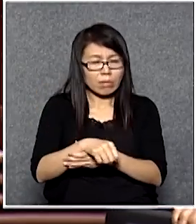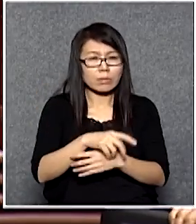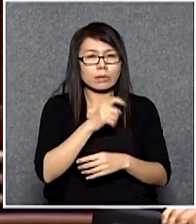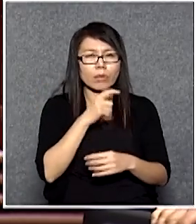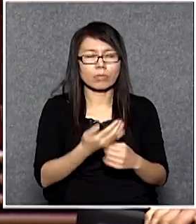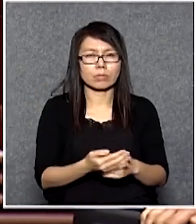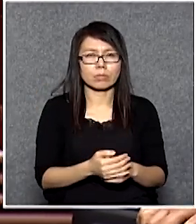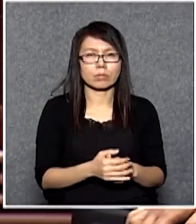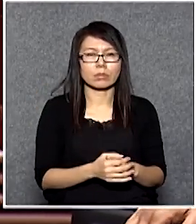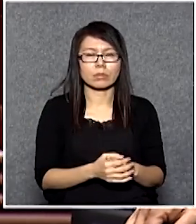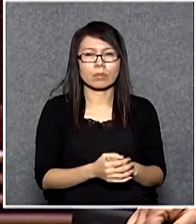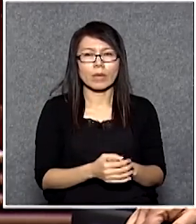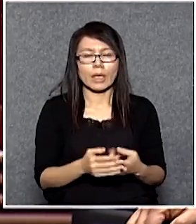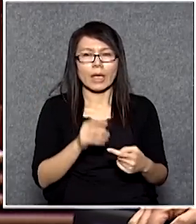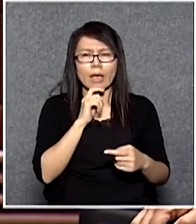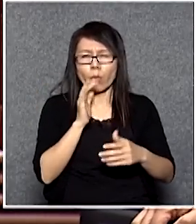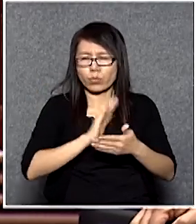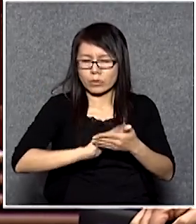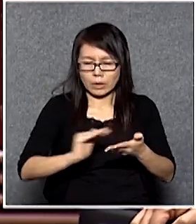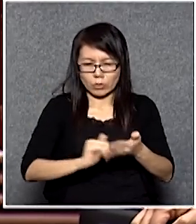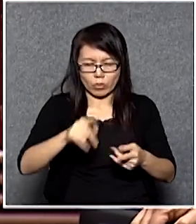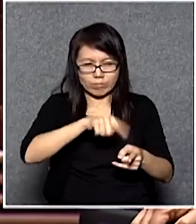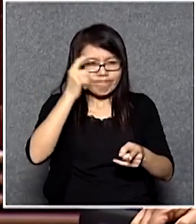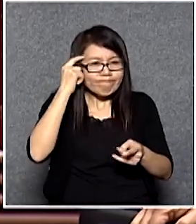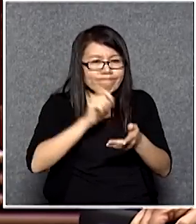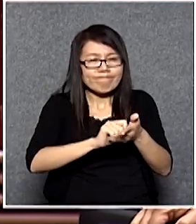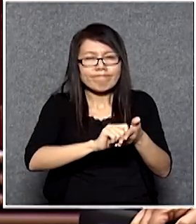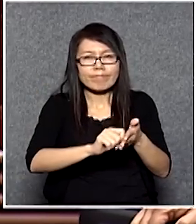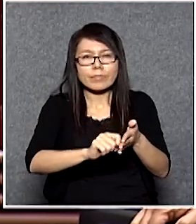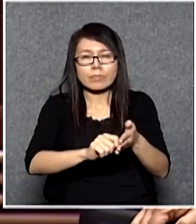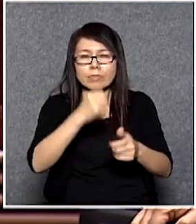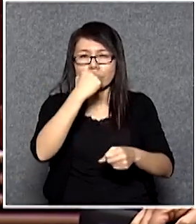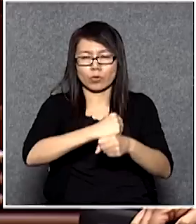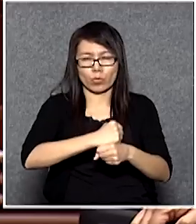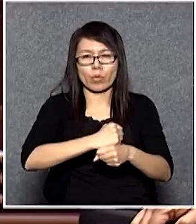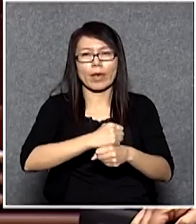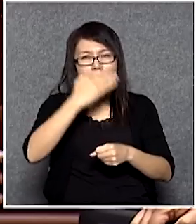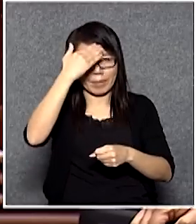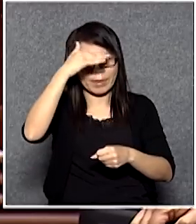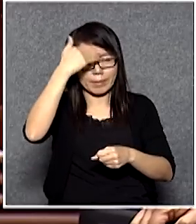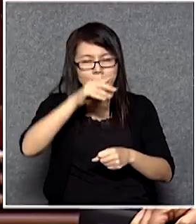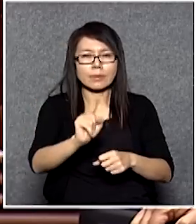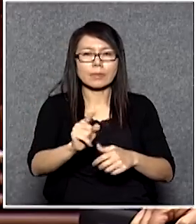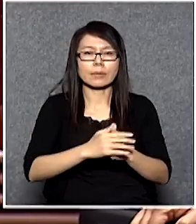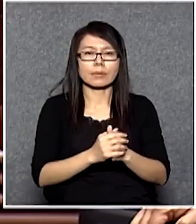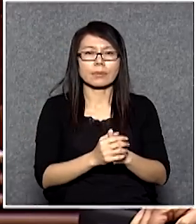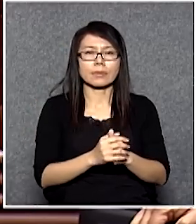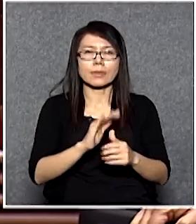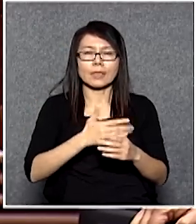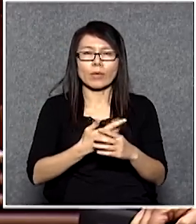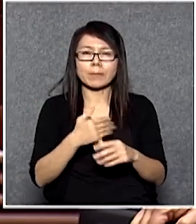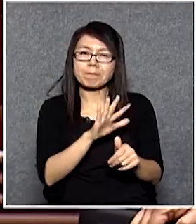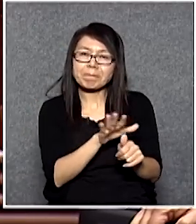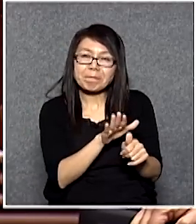時是鏗鏘有聲，做的亦都明白為什麼，因為他要哄香港